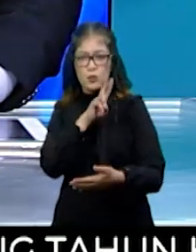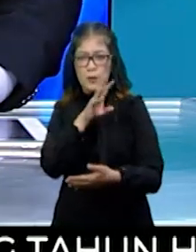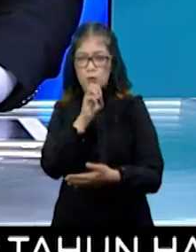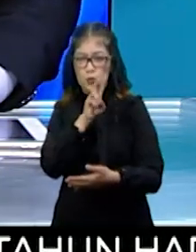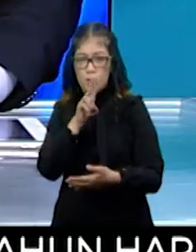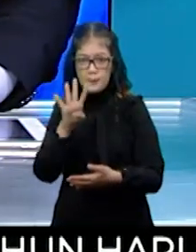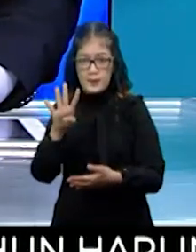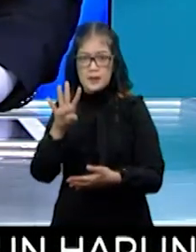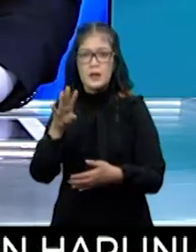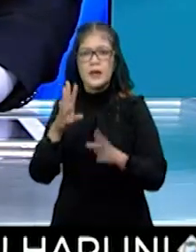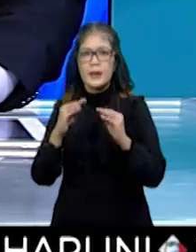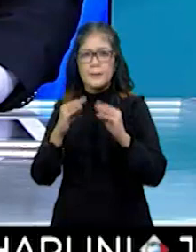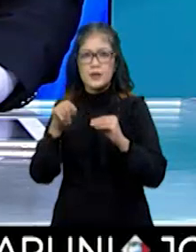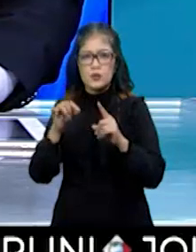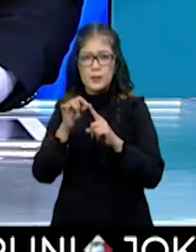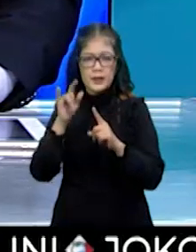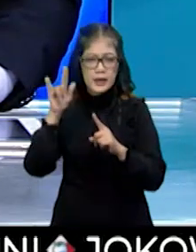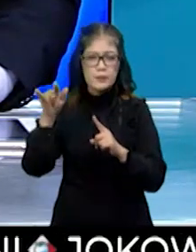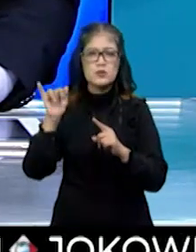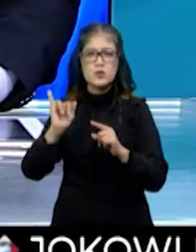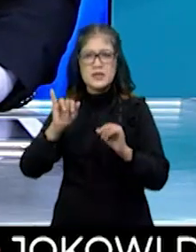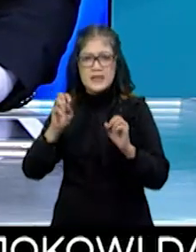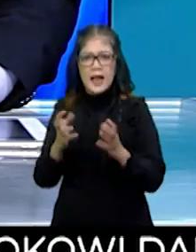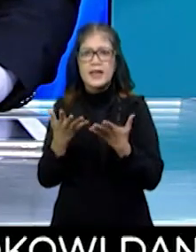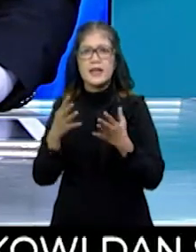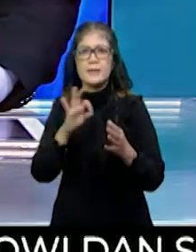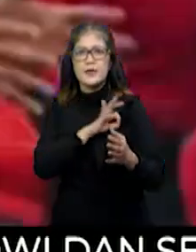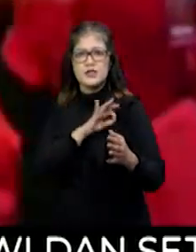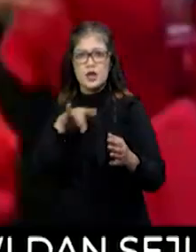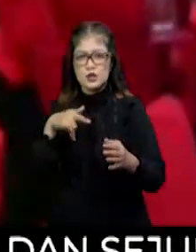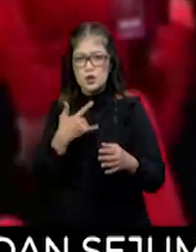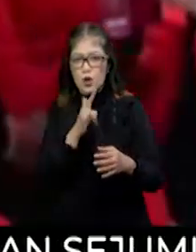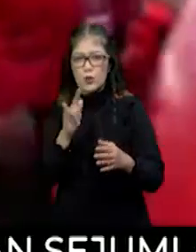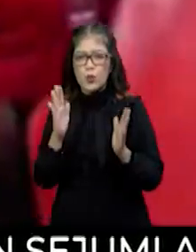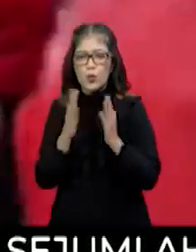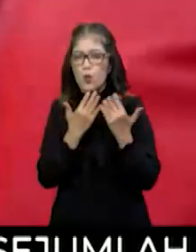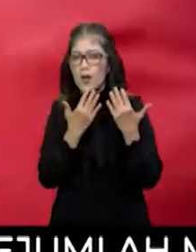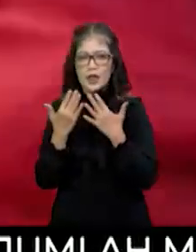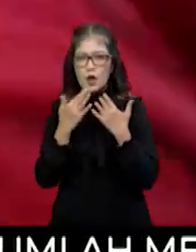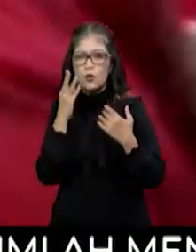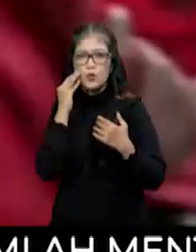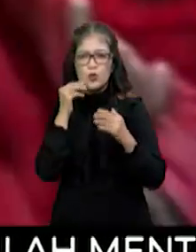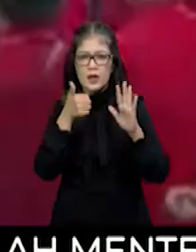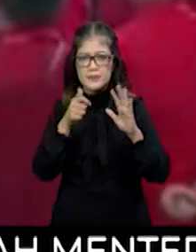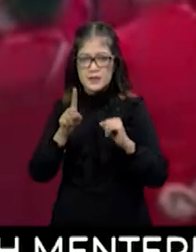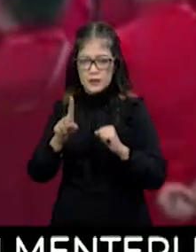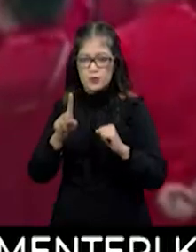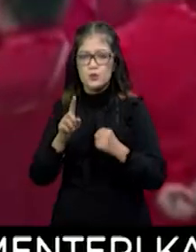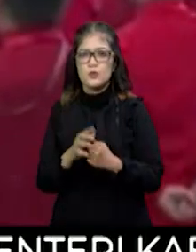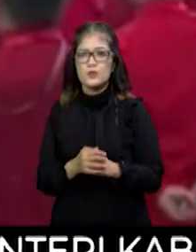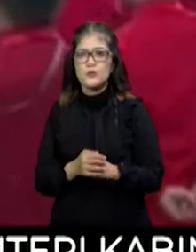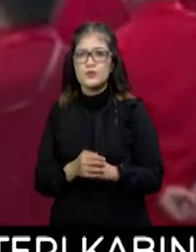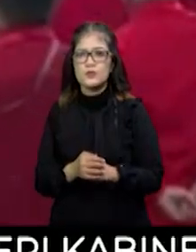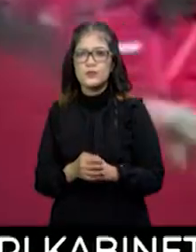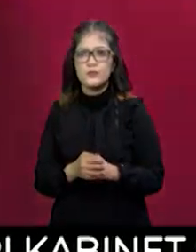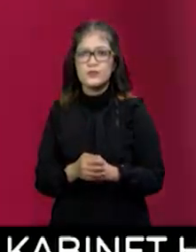ulang tahun Presiden Joko Widodo ke-61 hari ini Hai kau sungguh jadi suara Krisdayanti